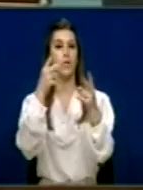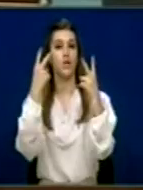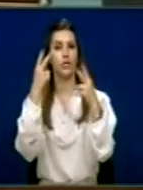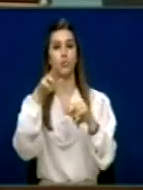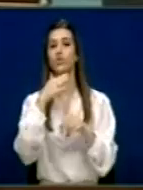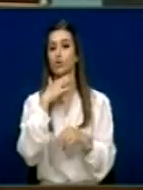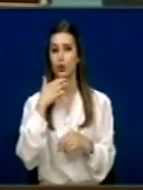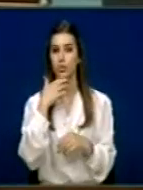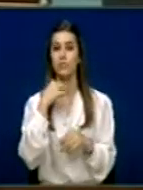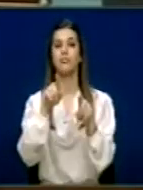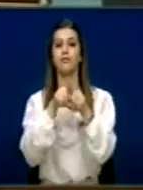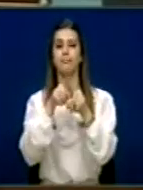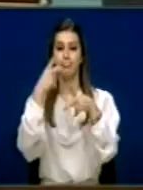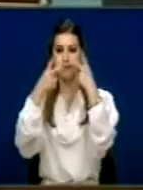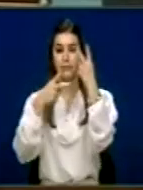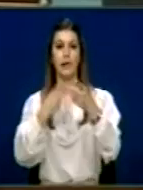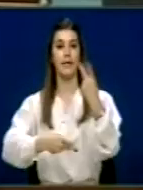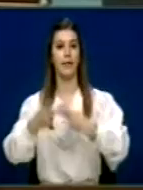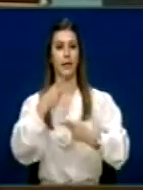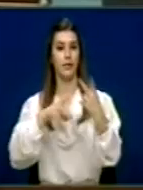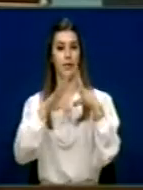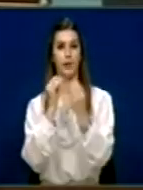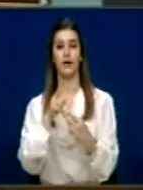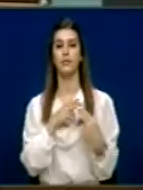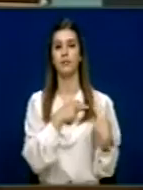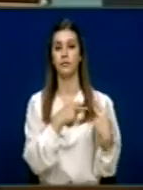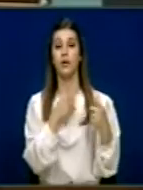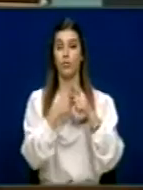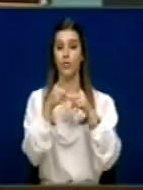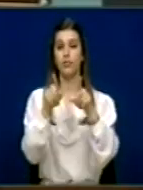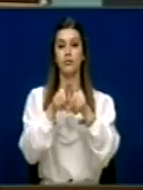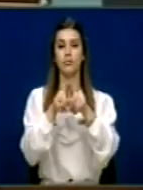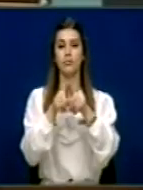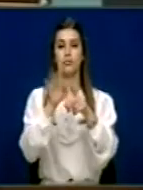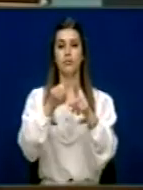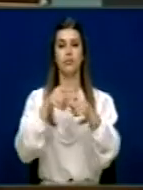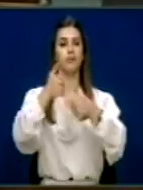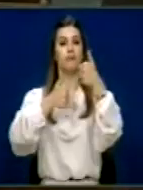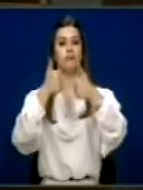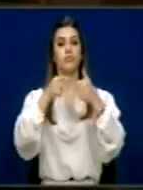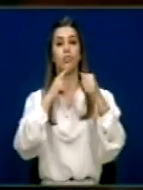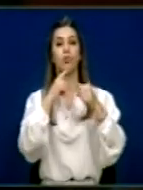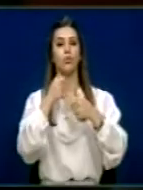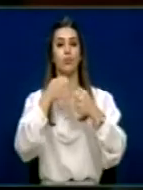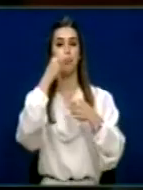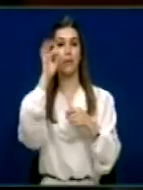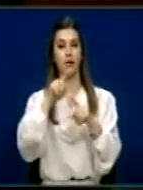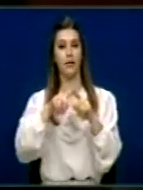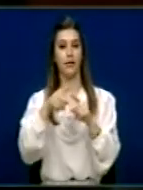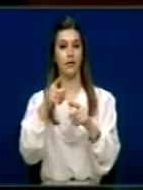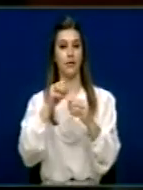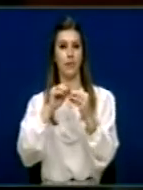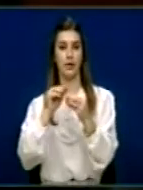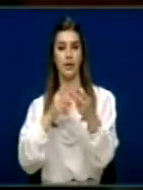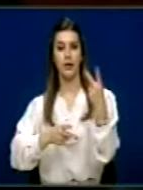i përket rregullimit të tregut në përgjithësi, veçanërisht rregullimit të konkurencës në treg. Mirë po,